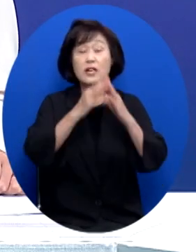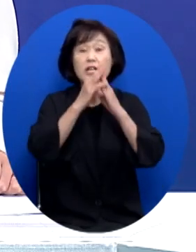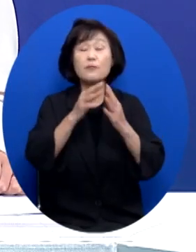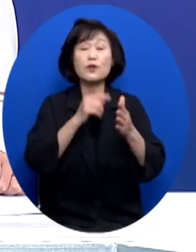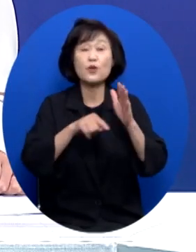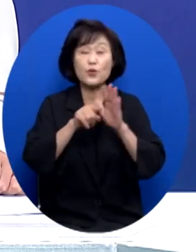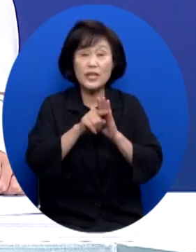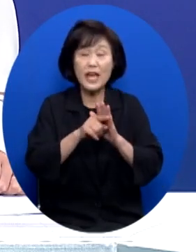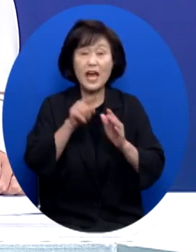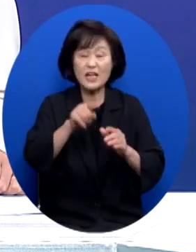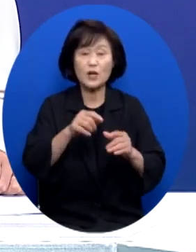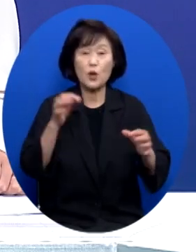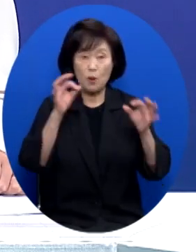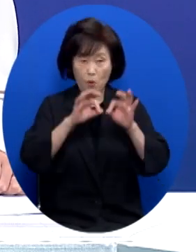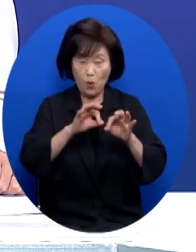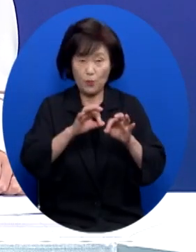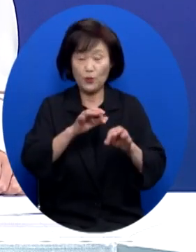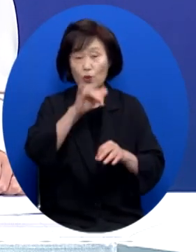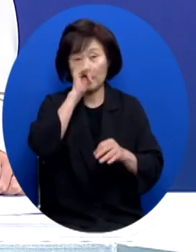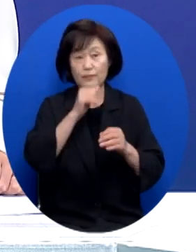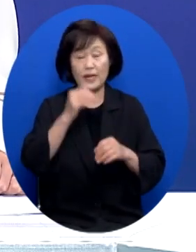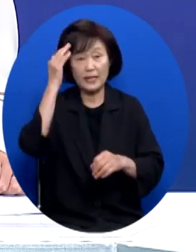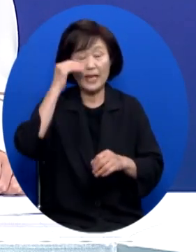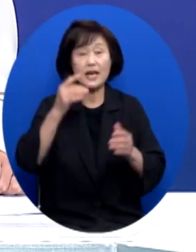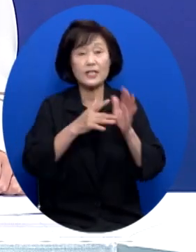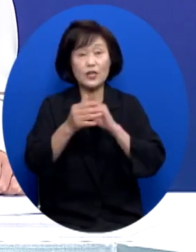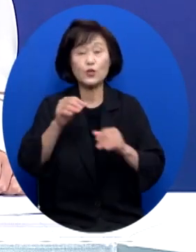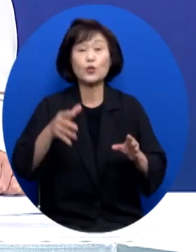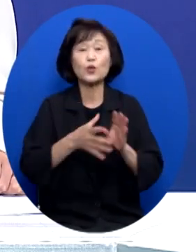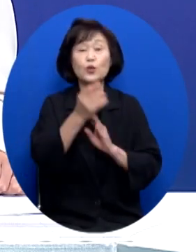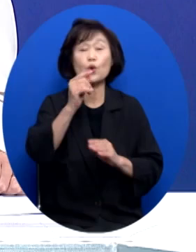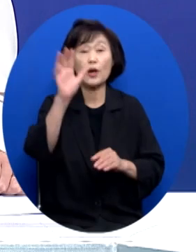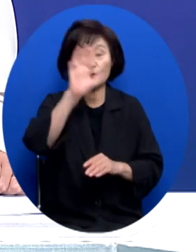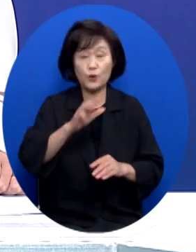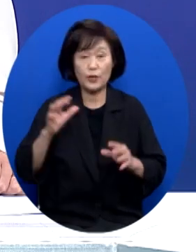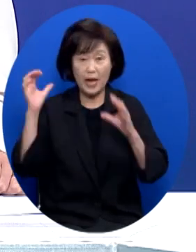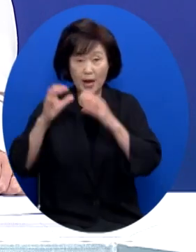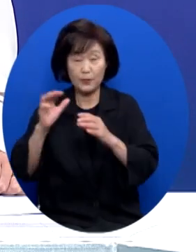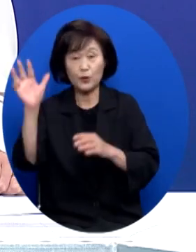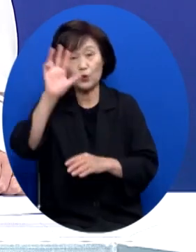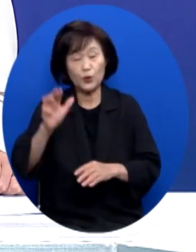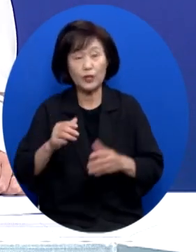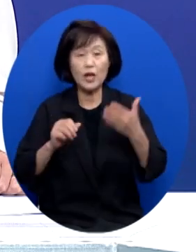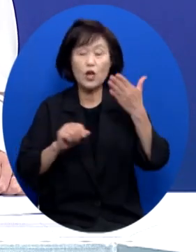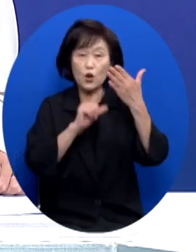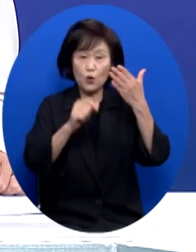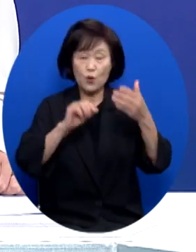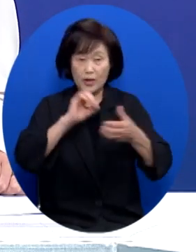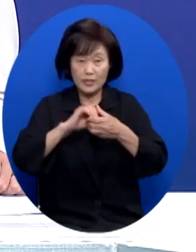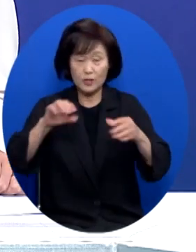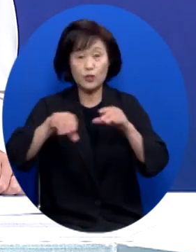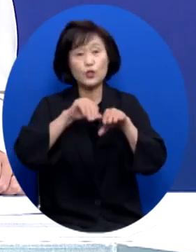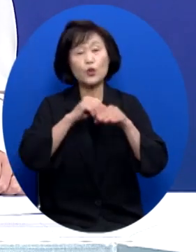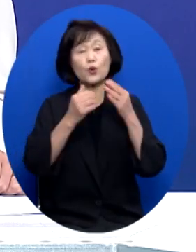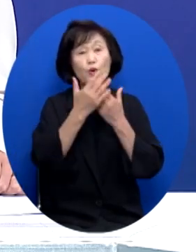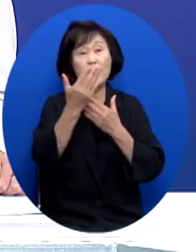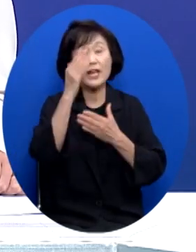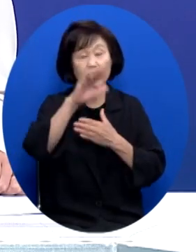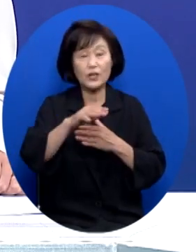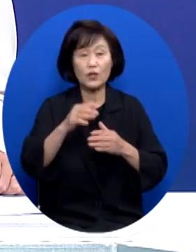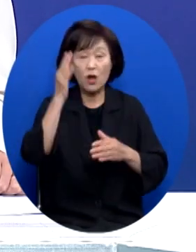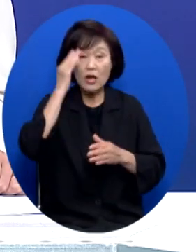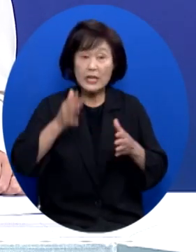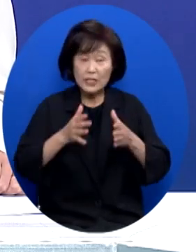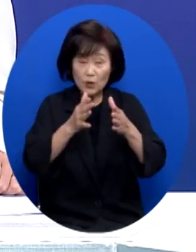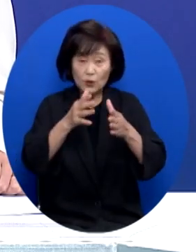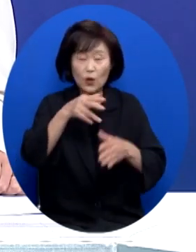모금운동이 확산하고 있습니다. 대한예수교장로회 통합총회와 합동총회가 9월 정기총회에서도 청도